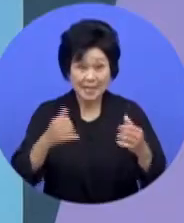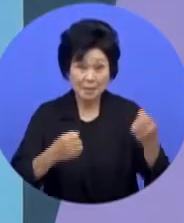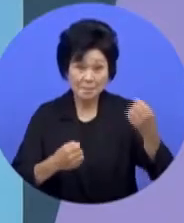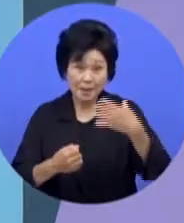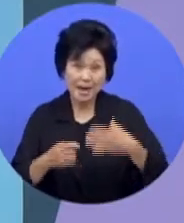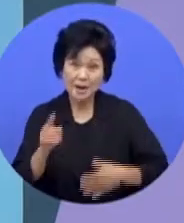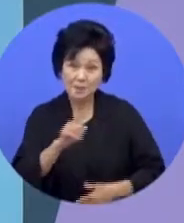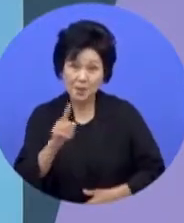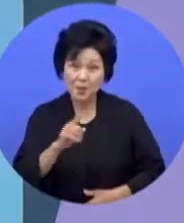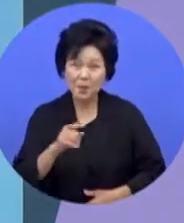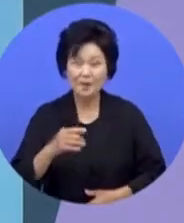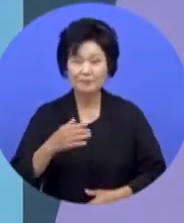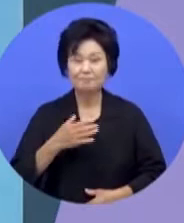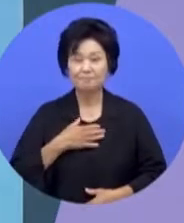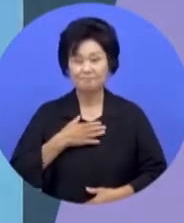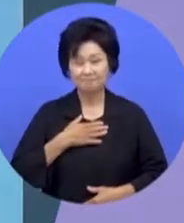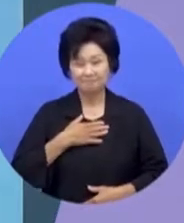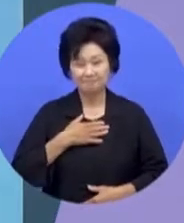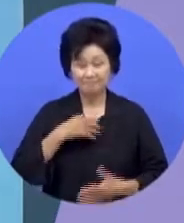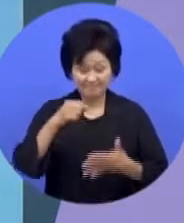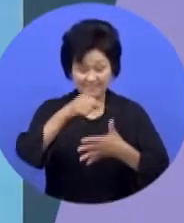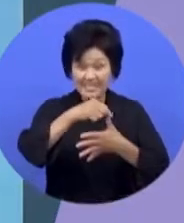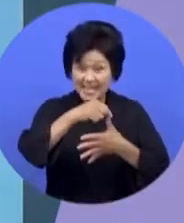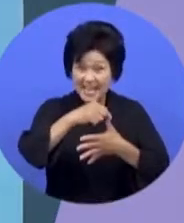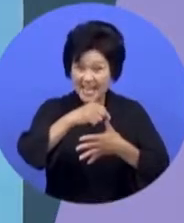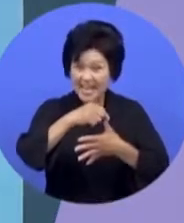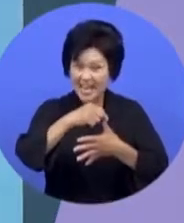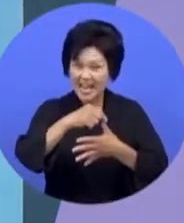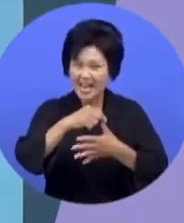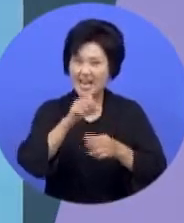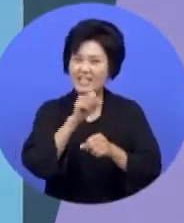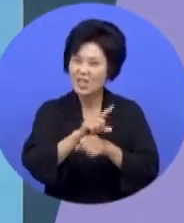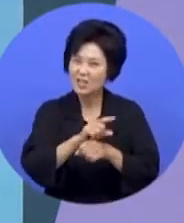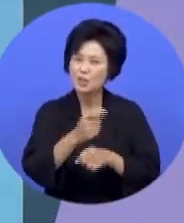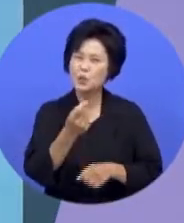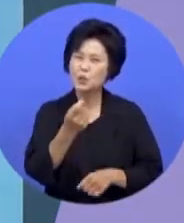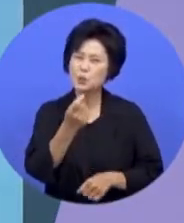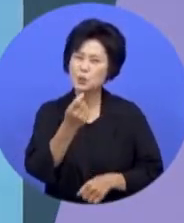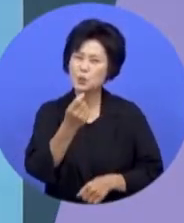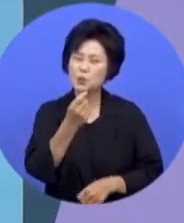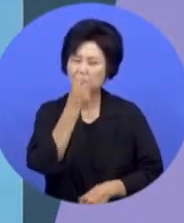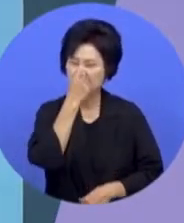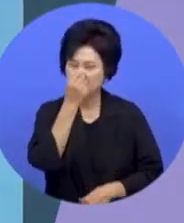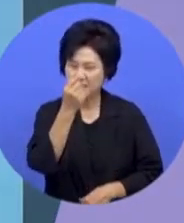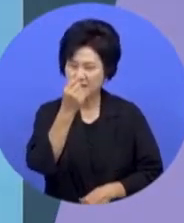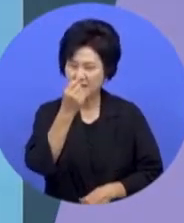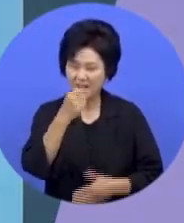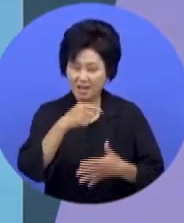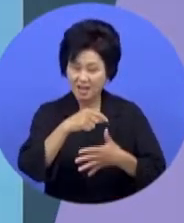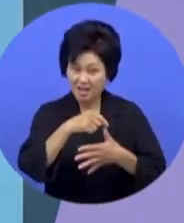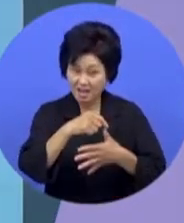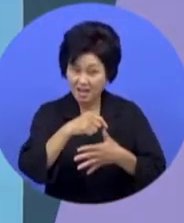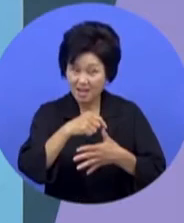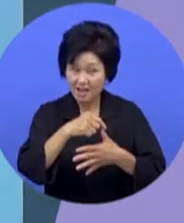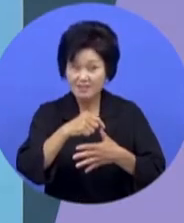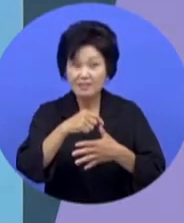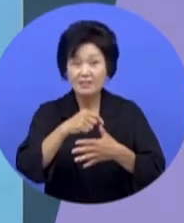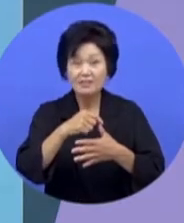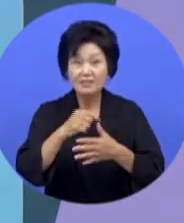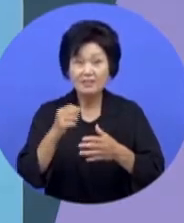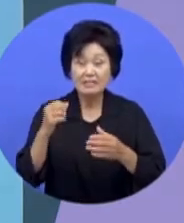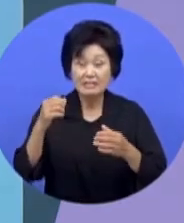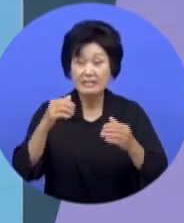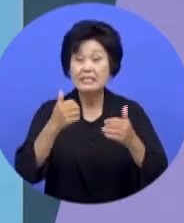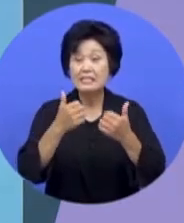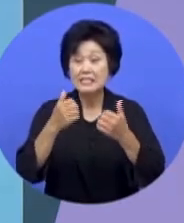환경이 변하면서 틱이 좀 왔어요. 큰 아이가 좀 예민한 아이거든요. 네. 근데 제가 이제 그 얘기를 가지고 선생님하고